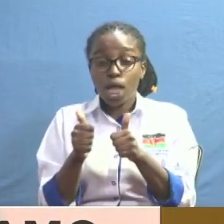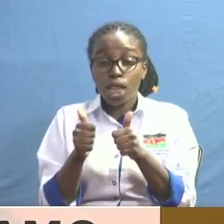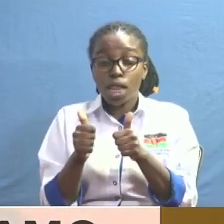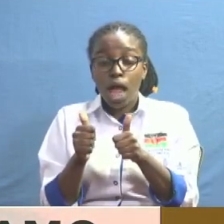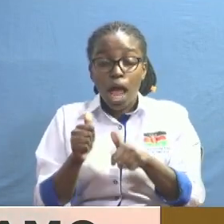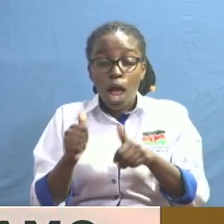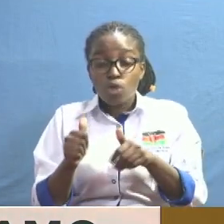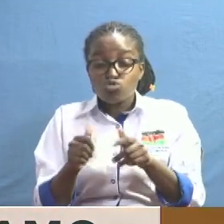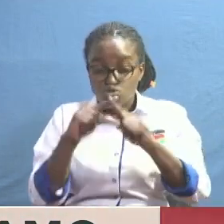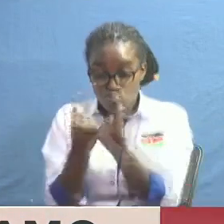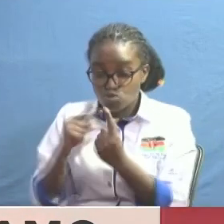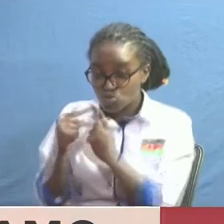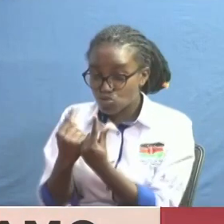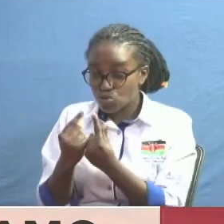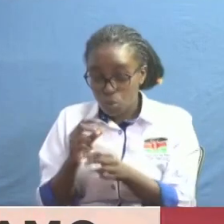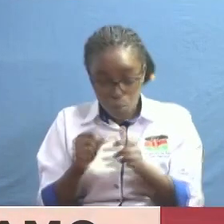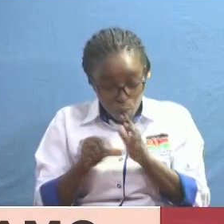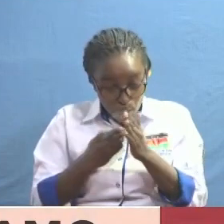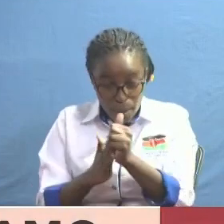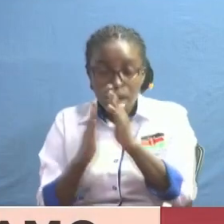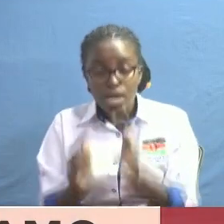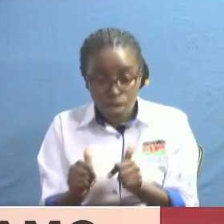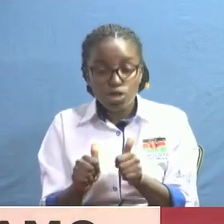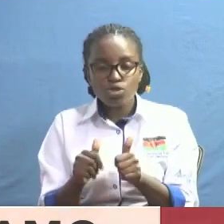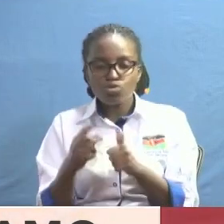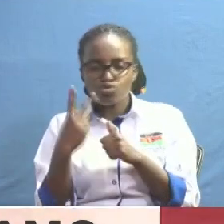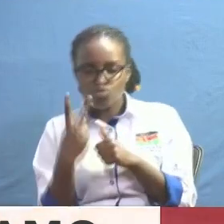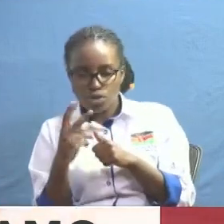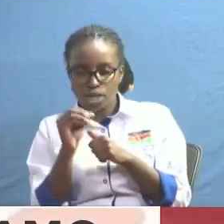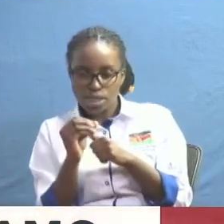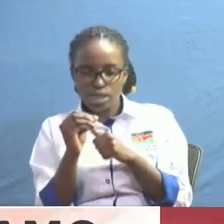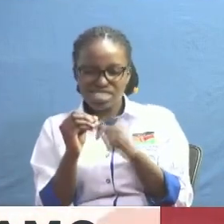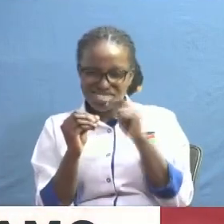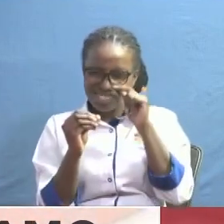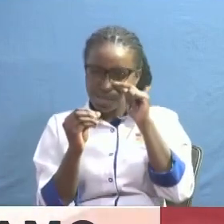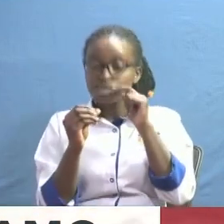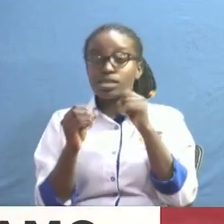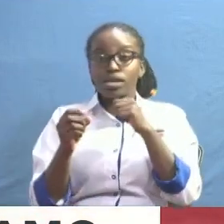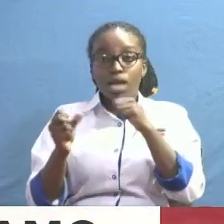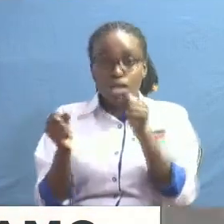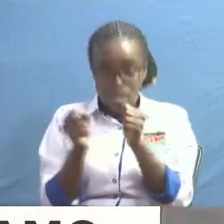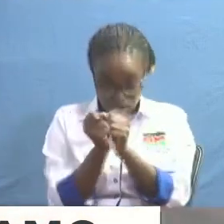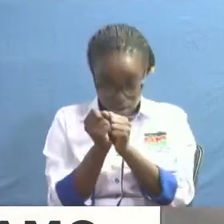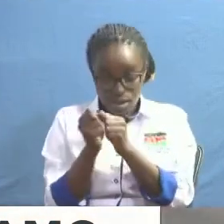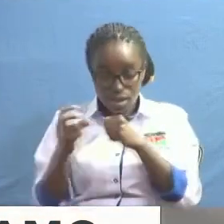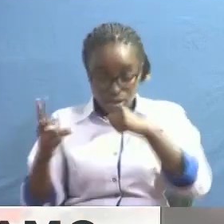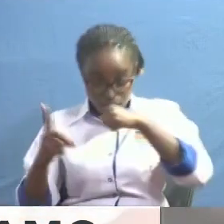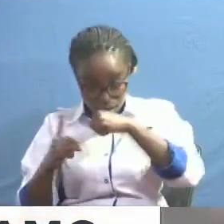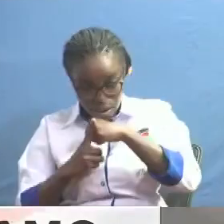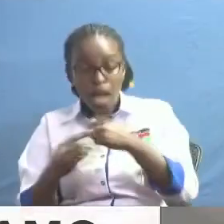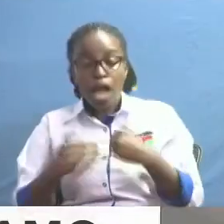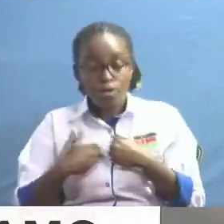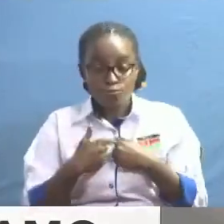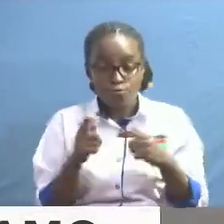hilo linaelekeza vibaya fedha kwa mashirika 16 yasiyo ya kiserikali ambayo inadaiwa kuhusika